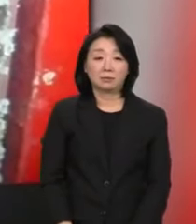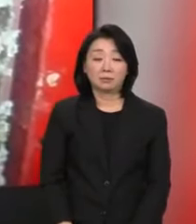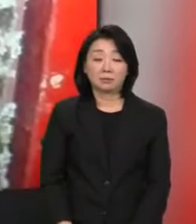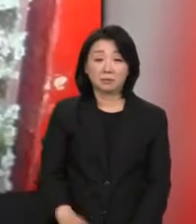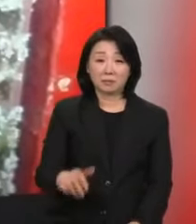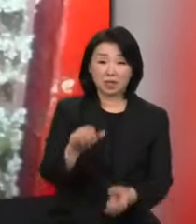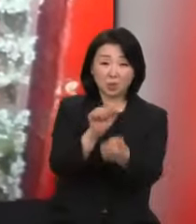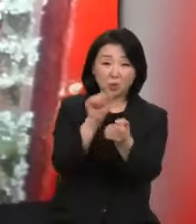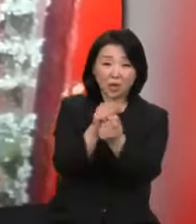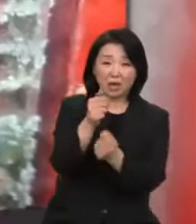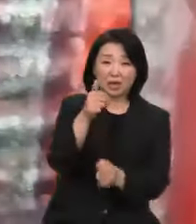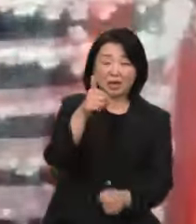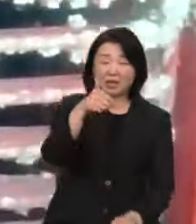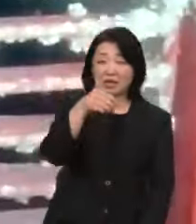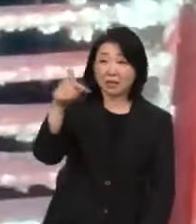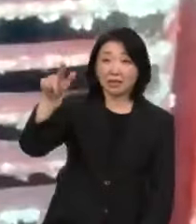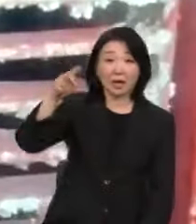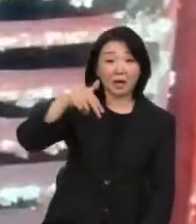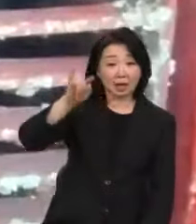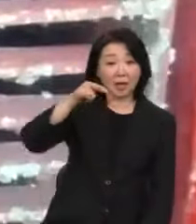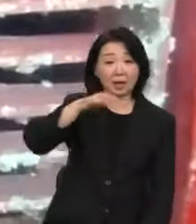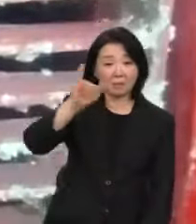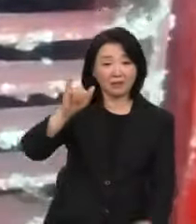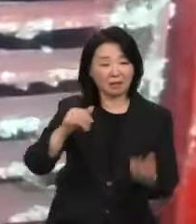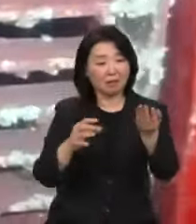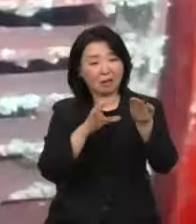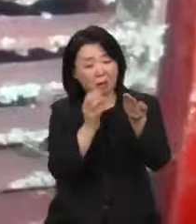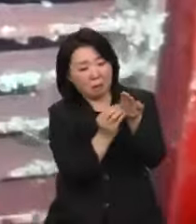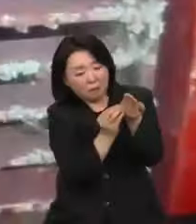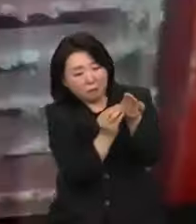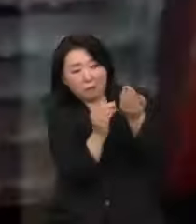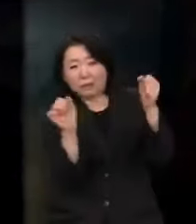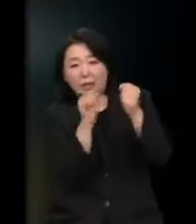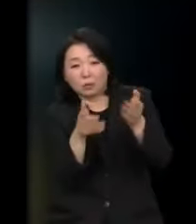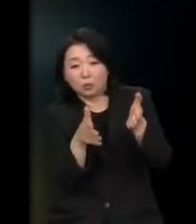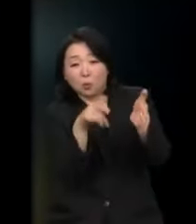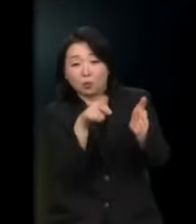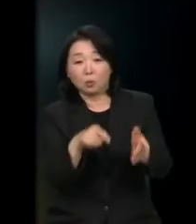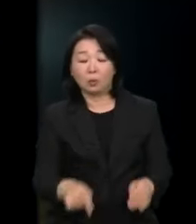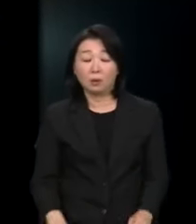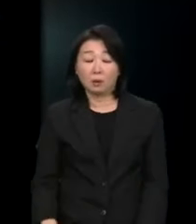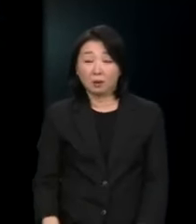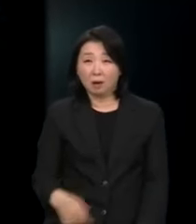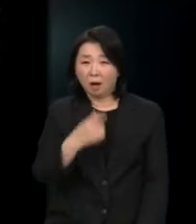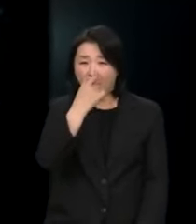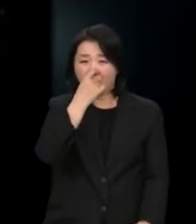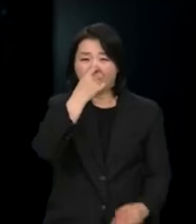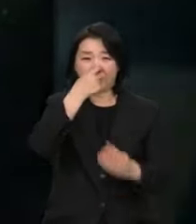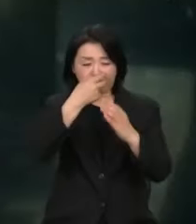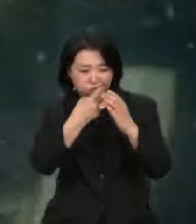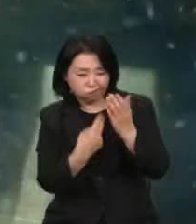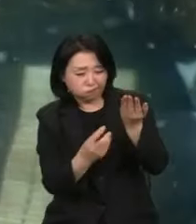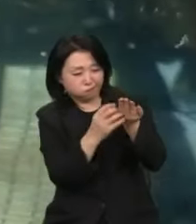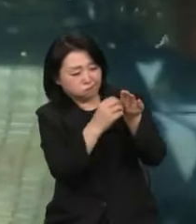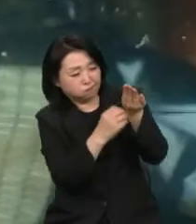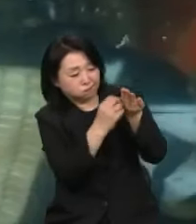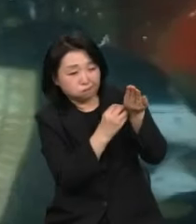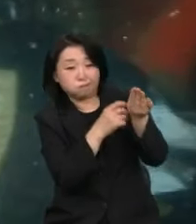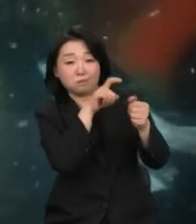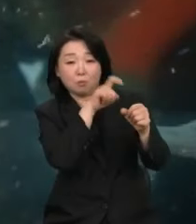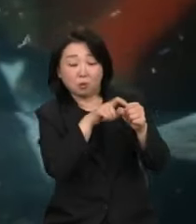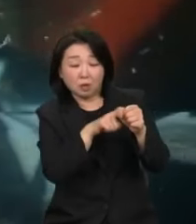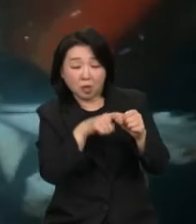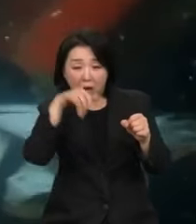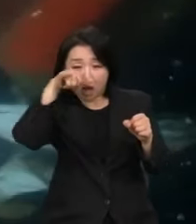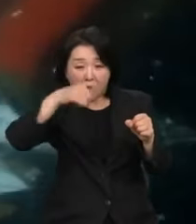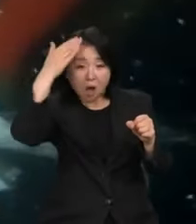따개비가 잔뜩 붙은 이 창살은 화물선 바닥 냉각수 통로입니다. 잠수부가 따개비를 제거하러 갔다가 통로 안에서 검은